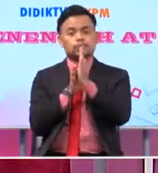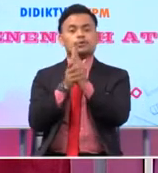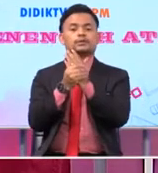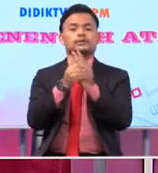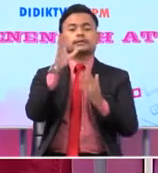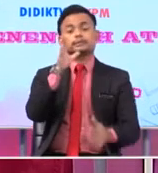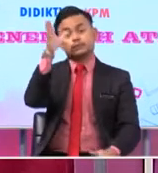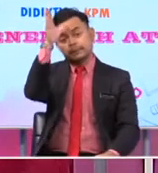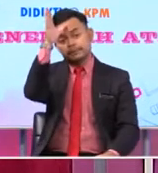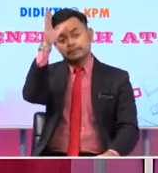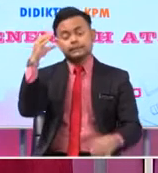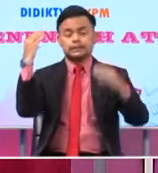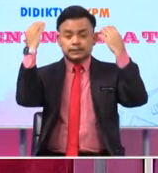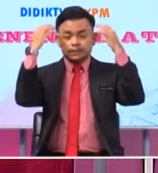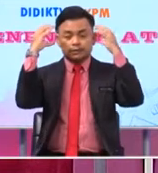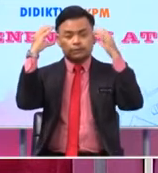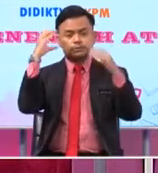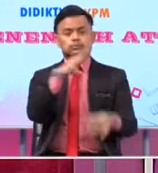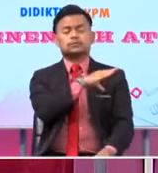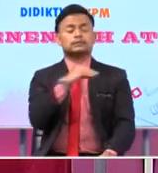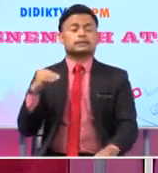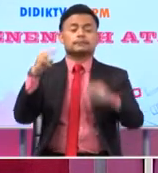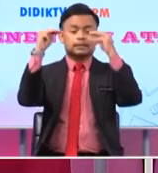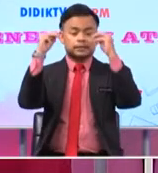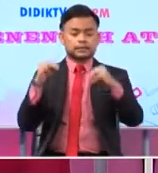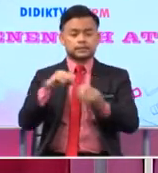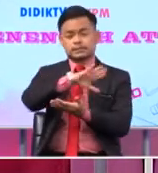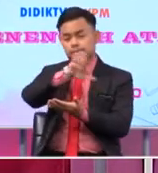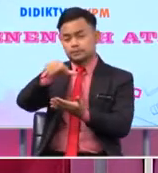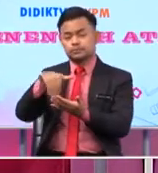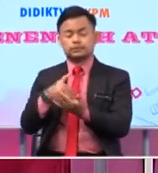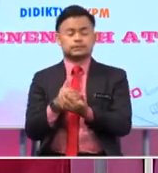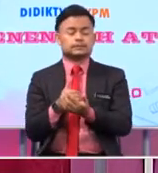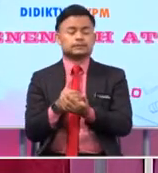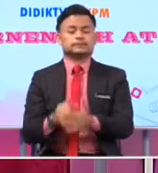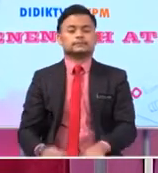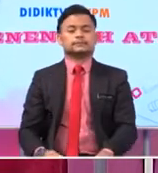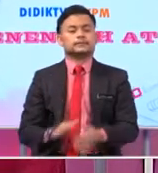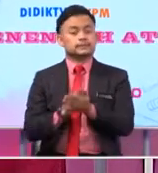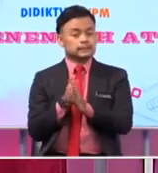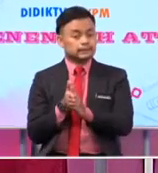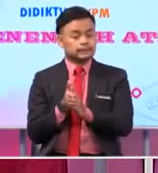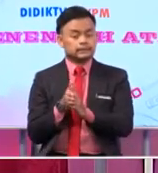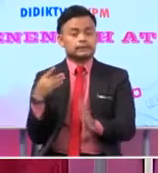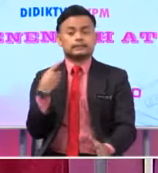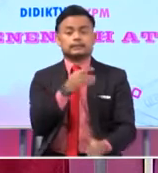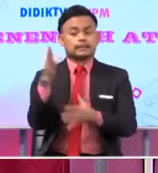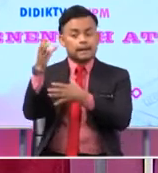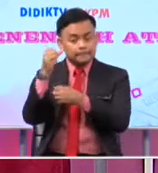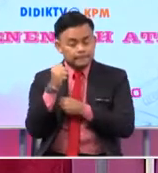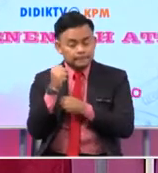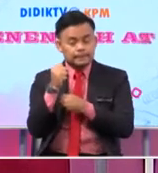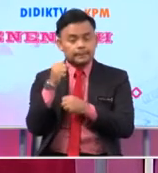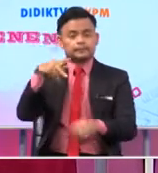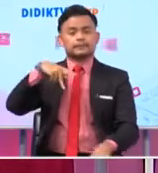ataupun masyarakat di sekeliling jadi Kitalah yang kita ambil ke apa tuh kepribadian mulia itu dan kita terapkan